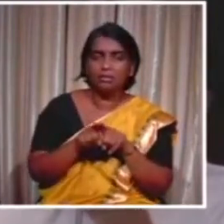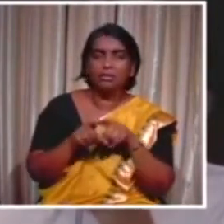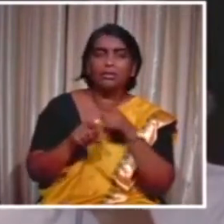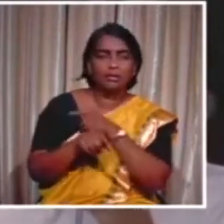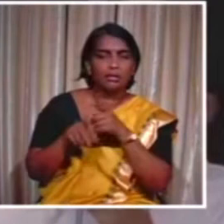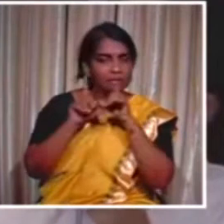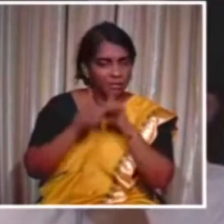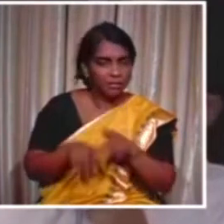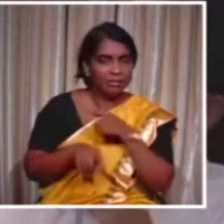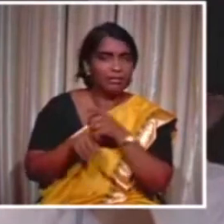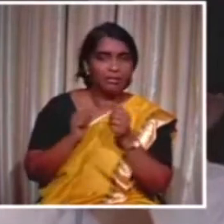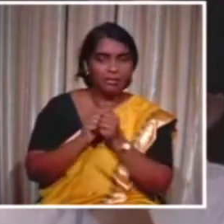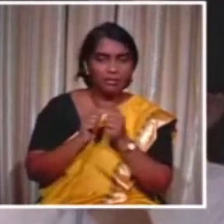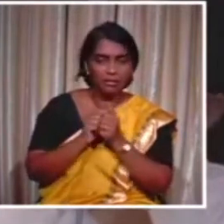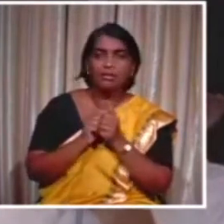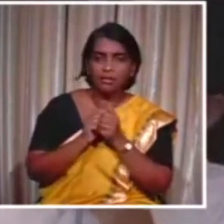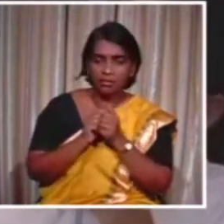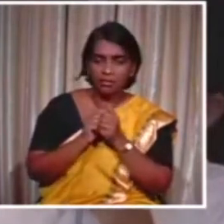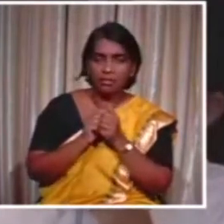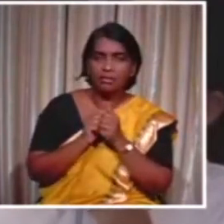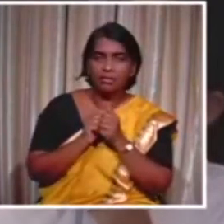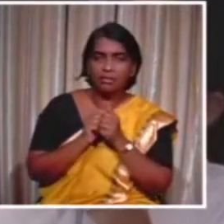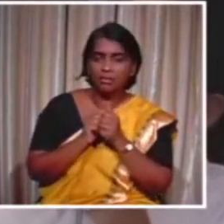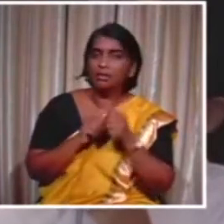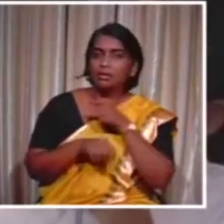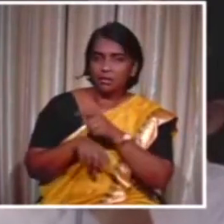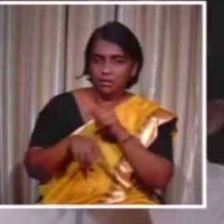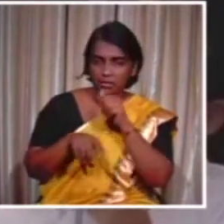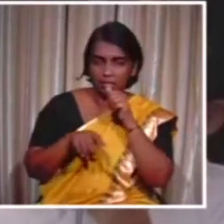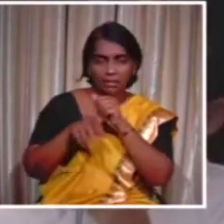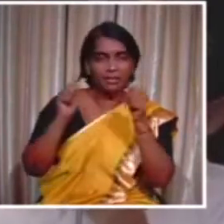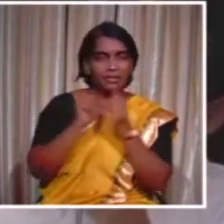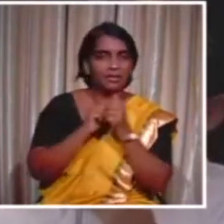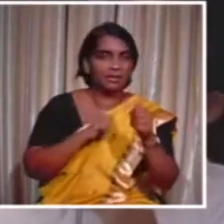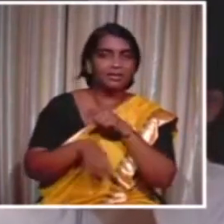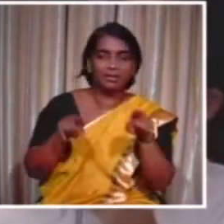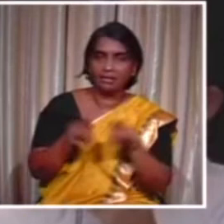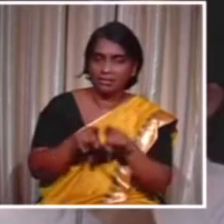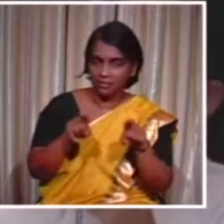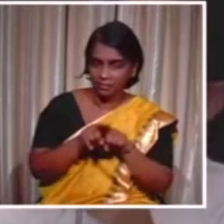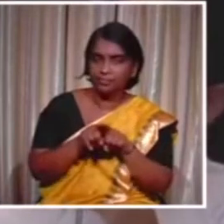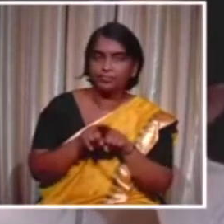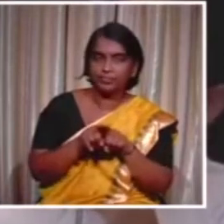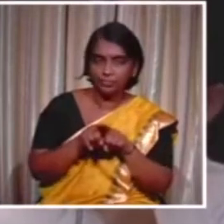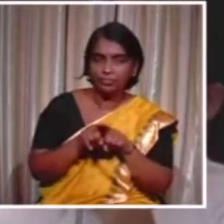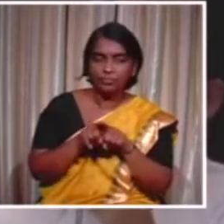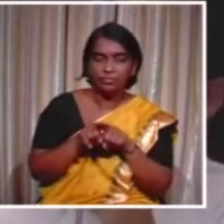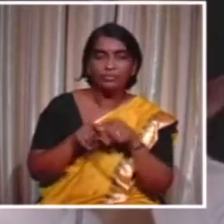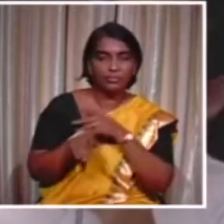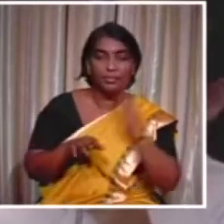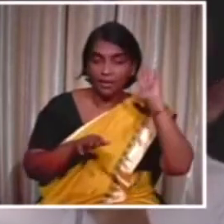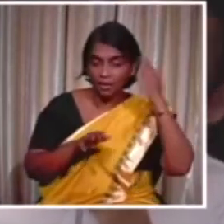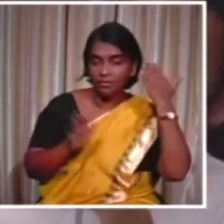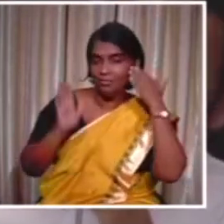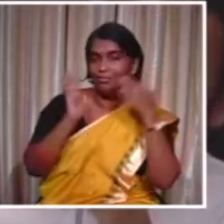ඉඳගෙන කතානායකතුමාගේ ඉස්සරහට අපි දිවුරනවා. අපි කියනවා අපි ව්‍යවස්ථානුකූලව මේ රාජ්‍ය ආරක්ෂා කරගෙන බැඳී